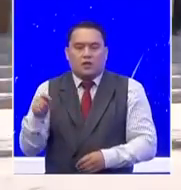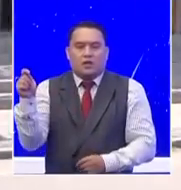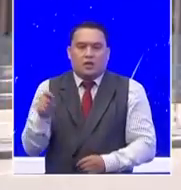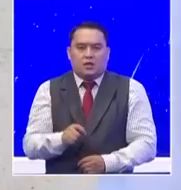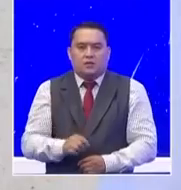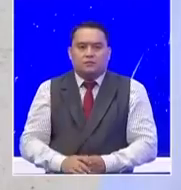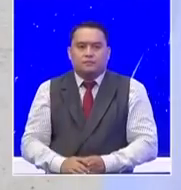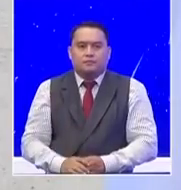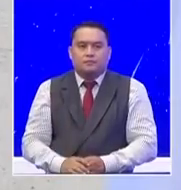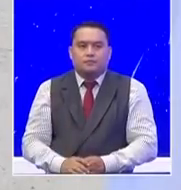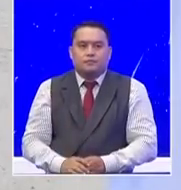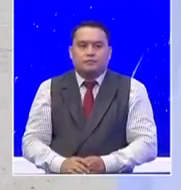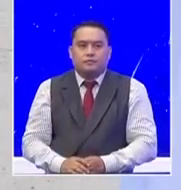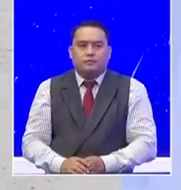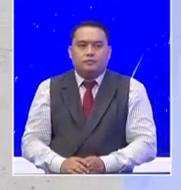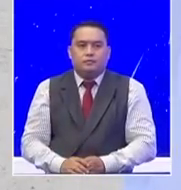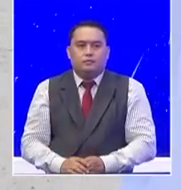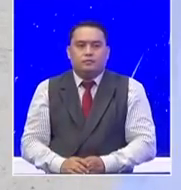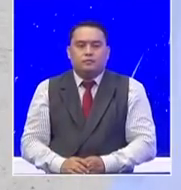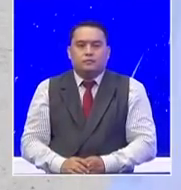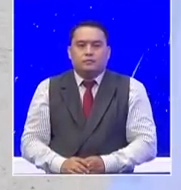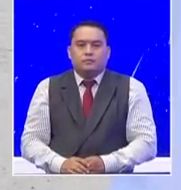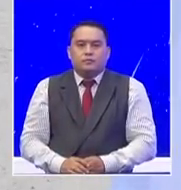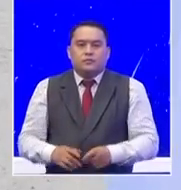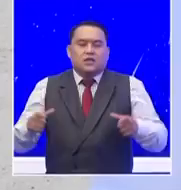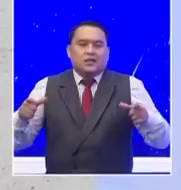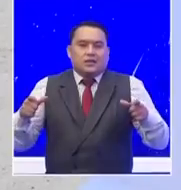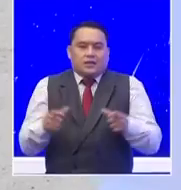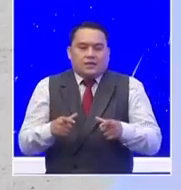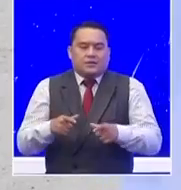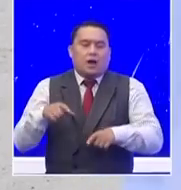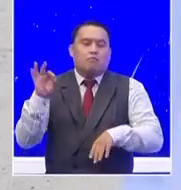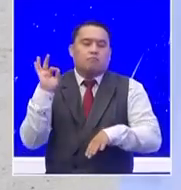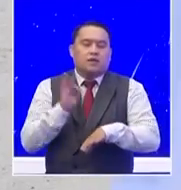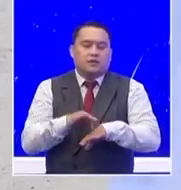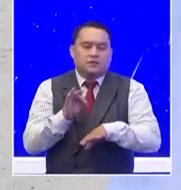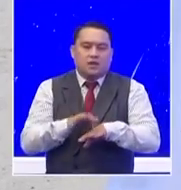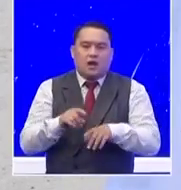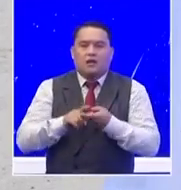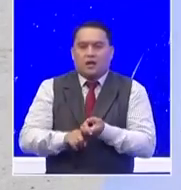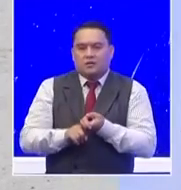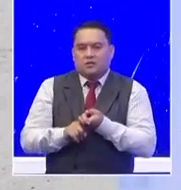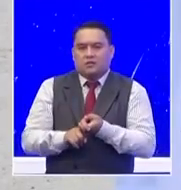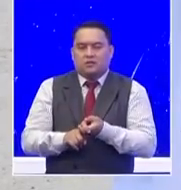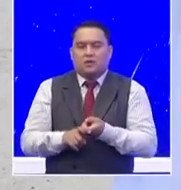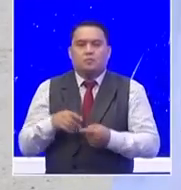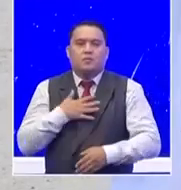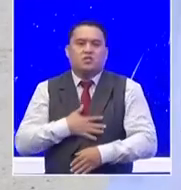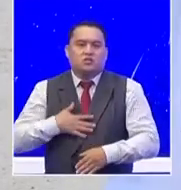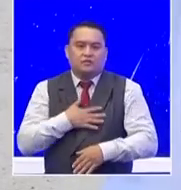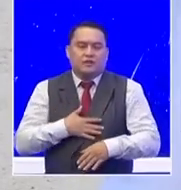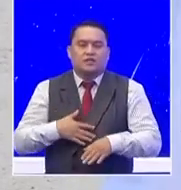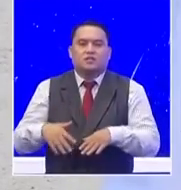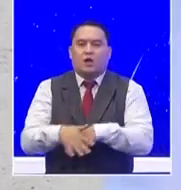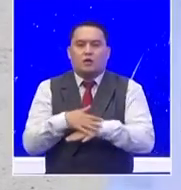кетеді екен. Бұл халыққа жаңағына індет деп отырмыз ғой міне. Халықтың денсаулығына қазір алаңдаушылық туындап отыр. Солына